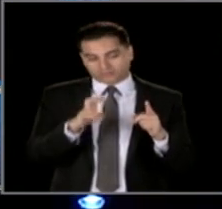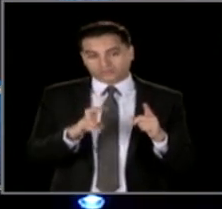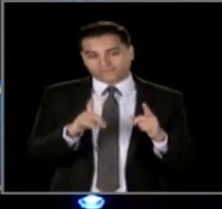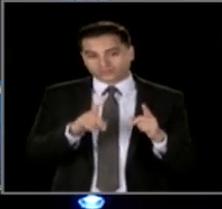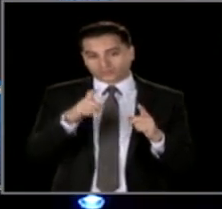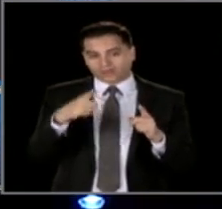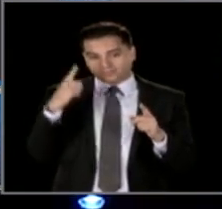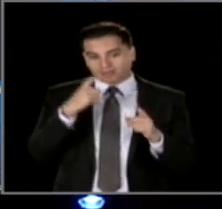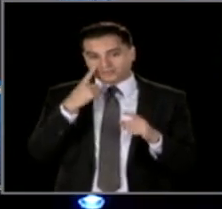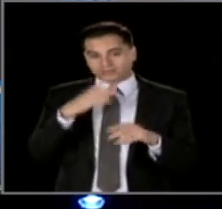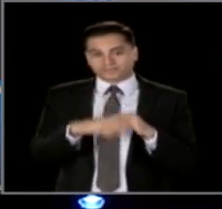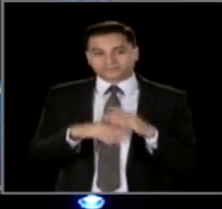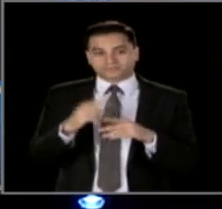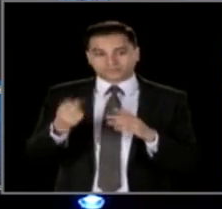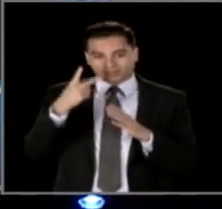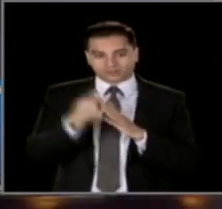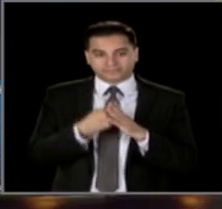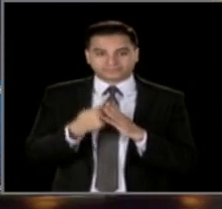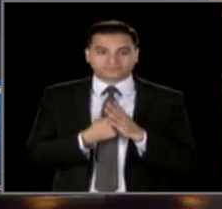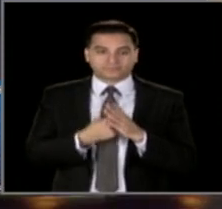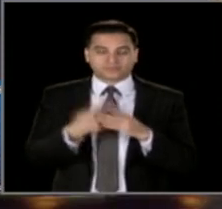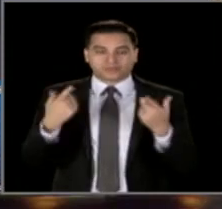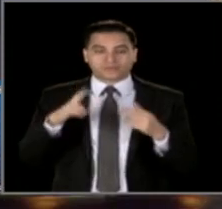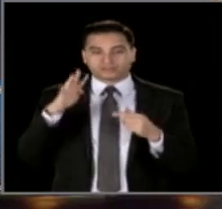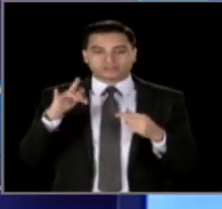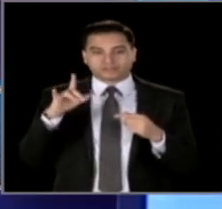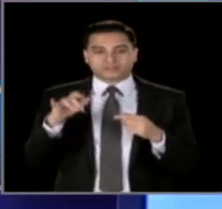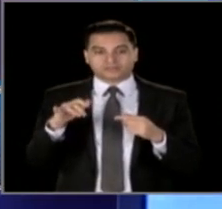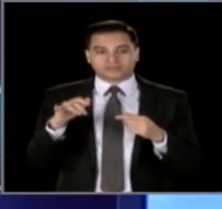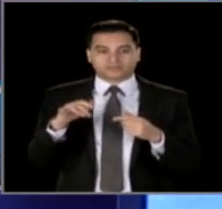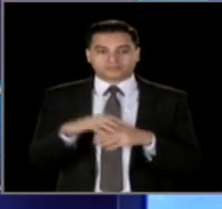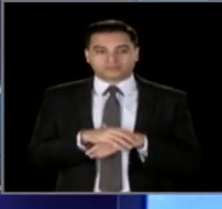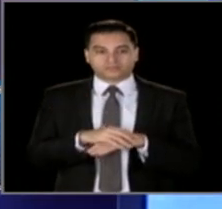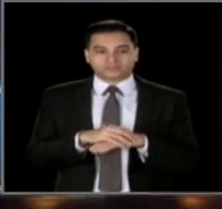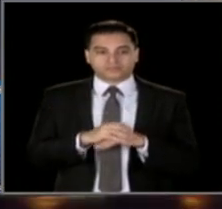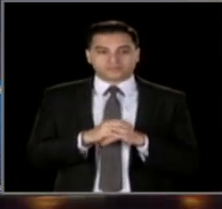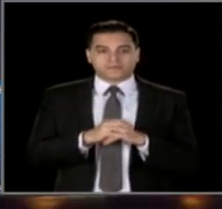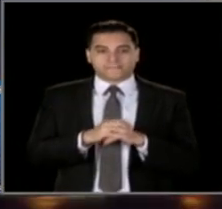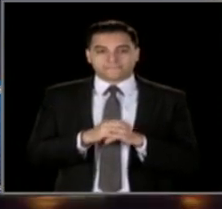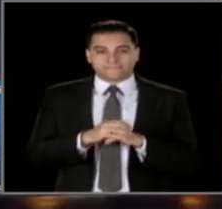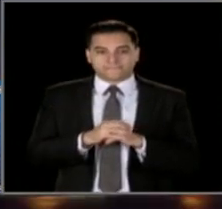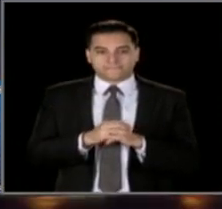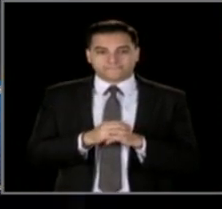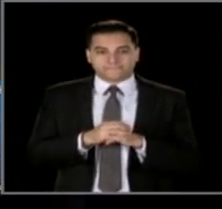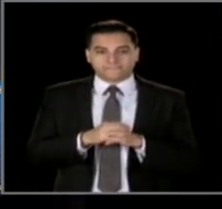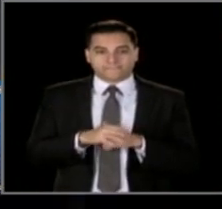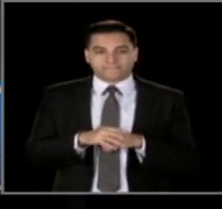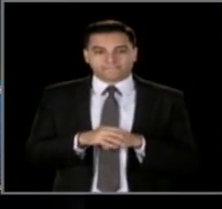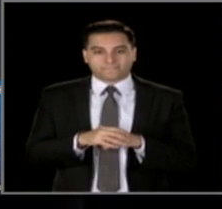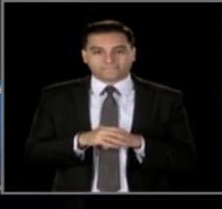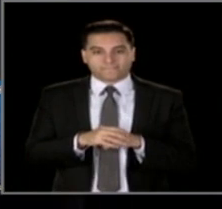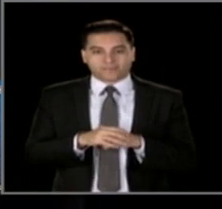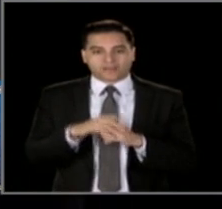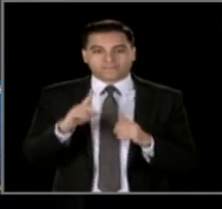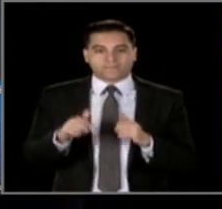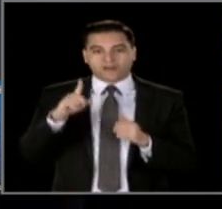صعب. ده أديب من تشيلي. بابلو نيرودا. نفس إجابتك؟ مش